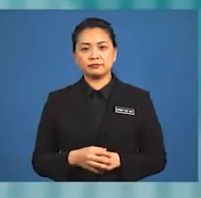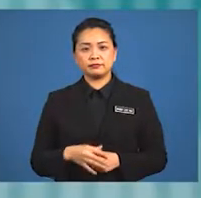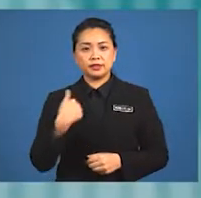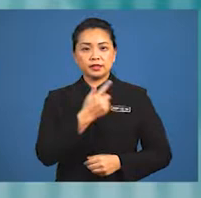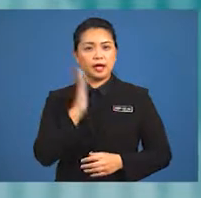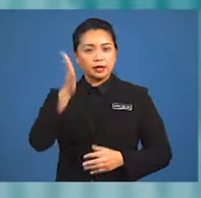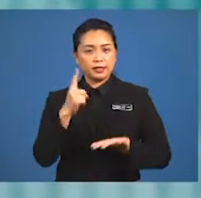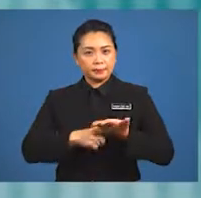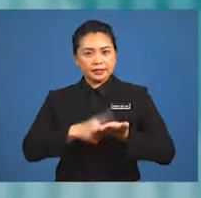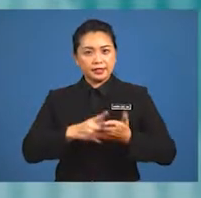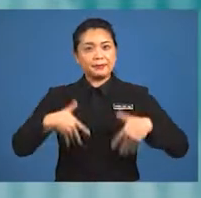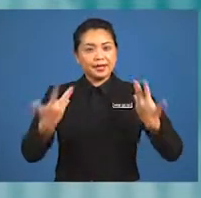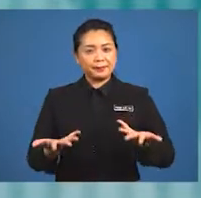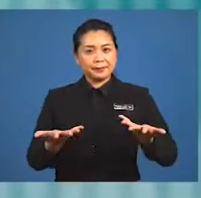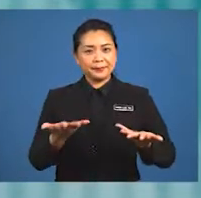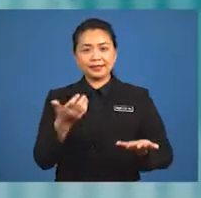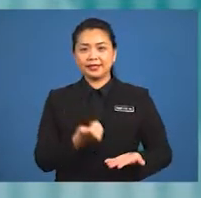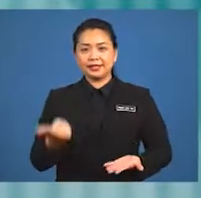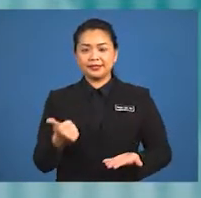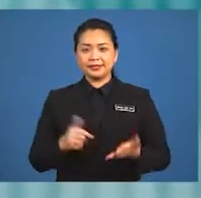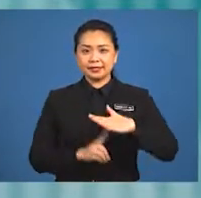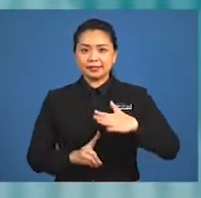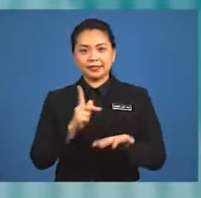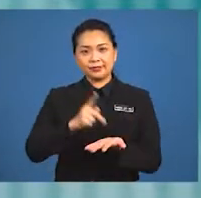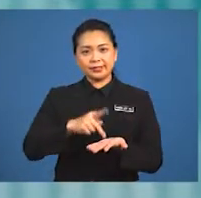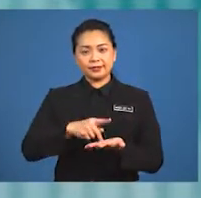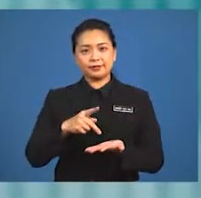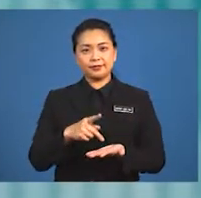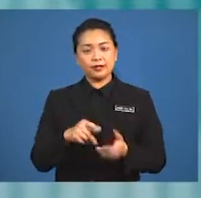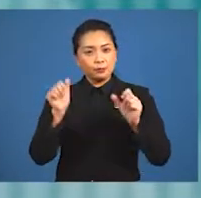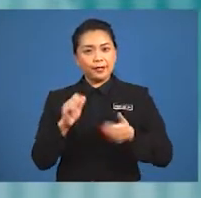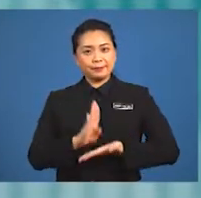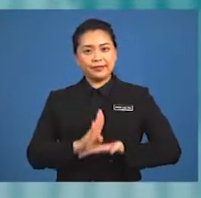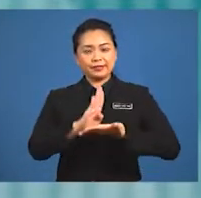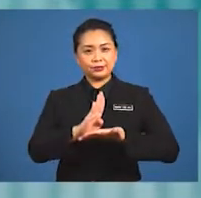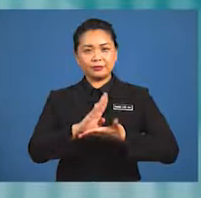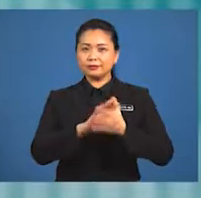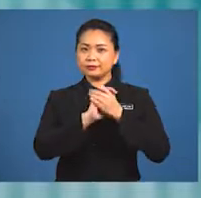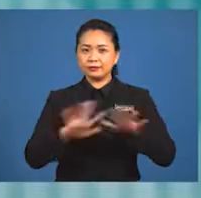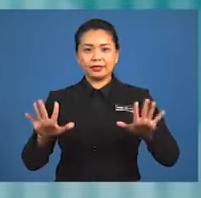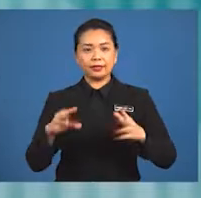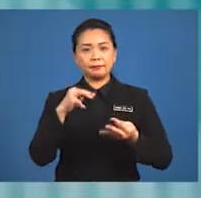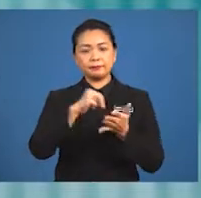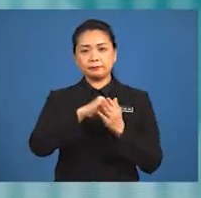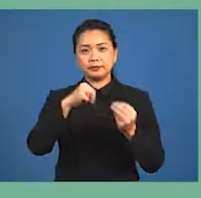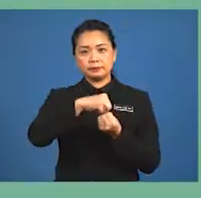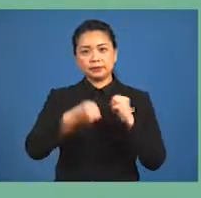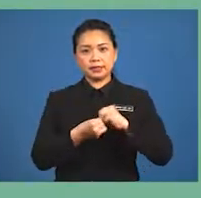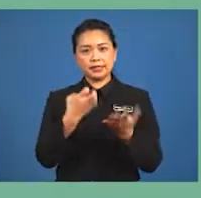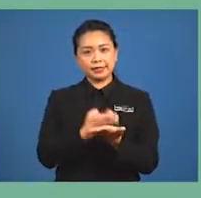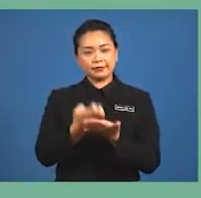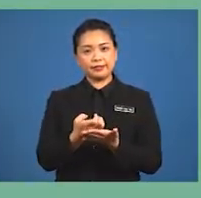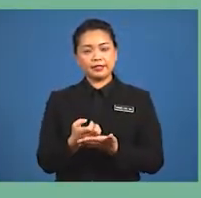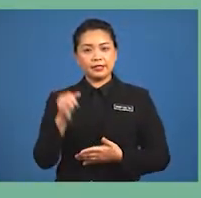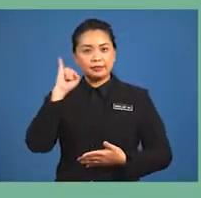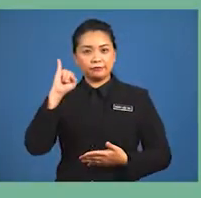Kita akan bincangkan bagaimana alat-alat dasar kewangan kuantitatif boleh membantu mengatasi masalah ekonomi iaitu